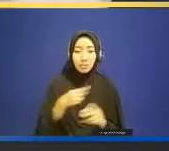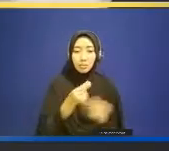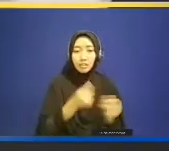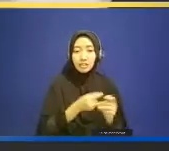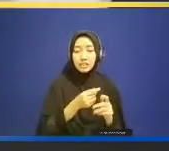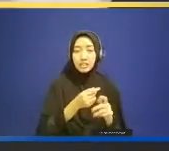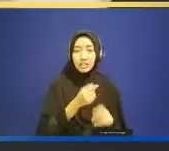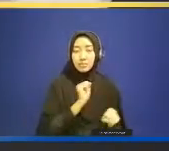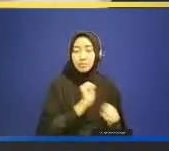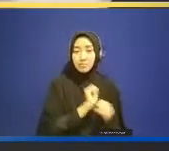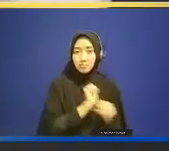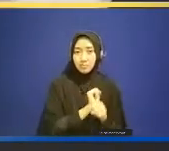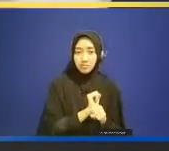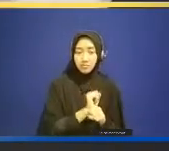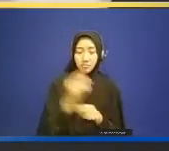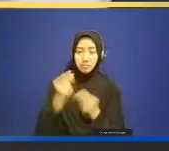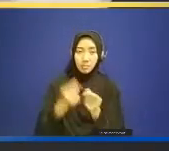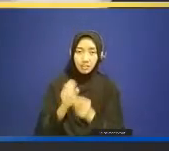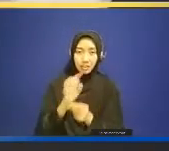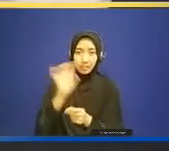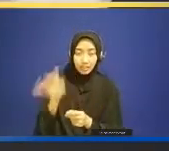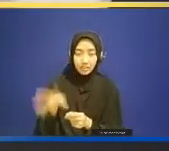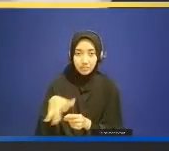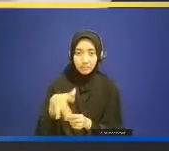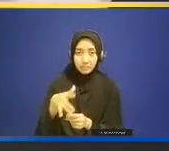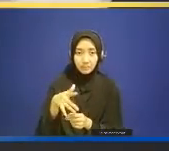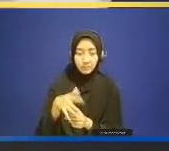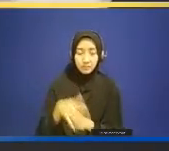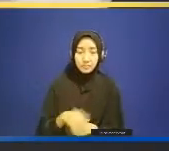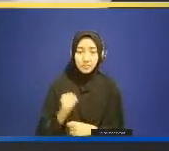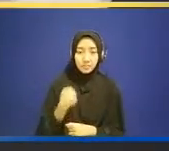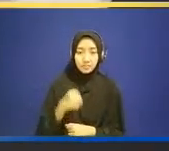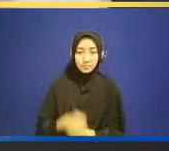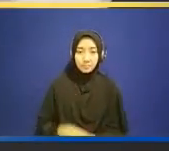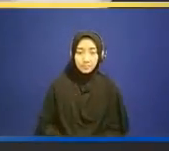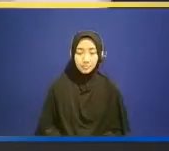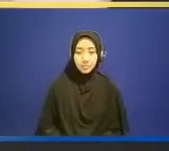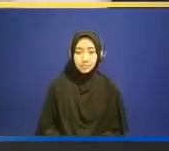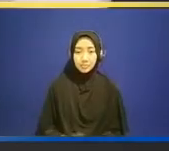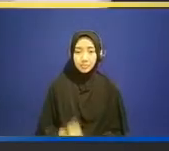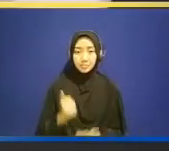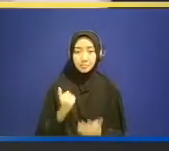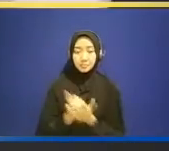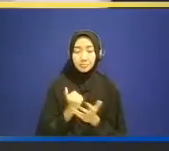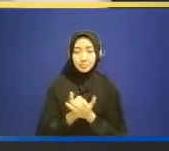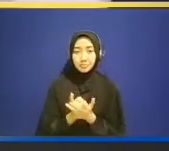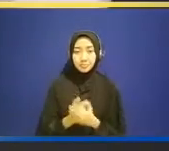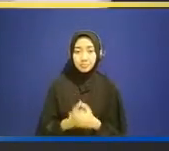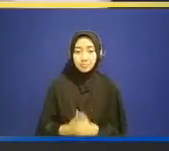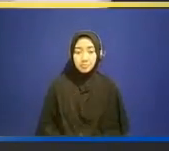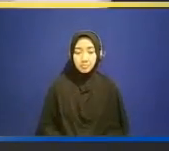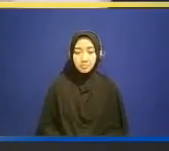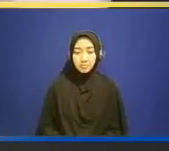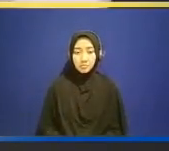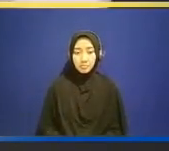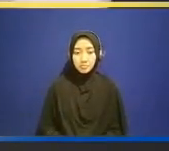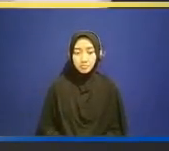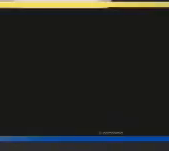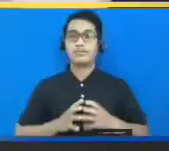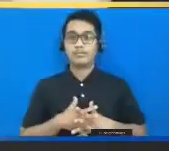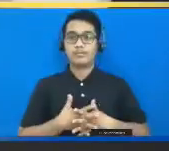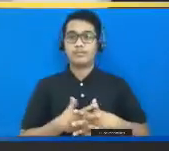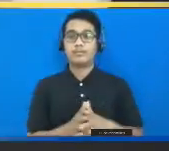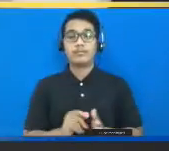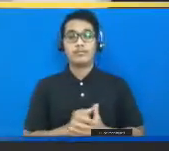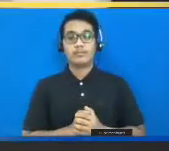pegawai kemudian juga ada belanja-belanja lainnya tidak bisa Hai edisi nah sebenarnya dengan adanya undang-undang